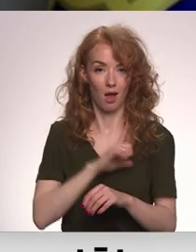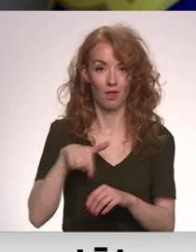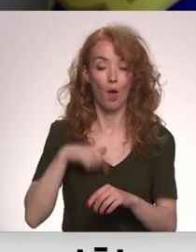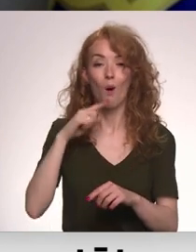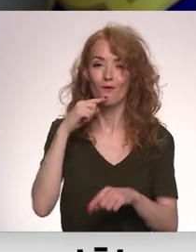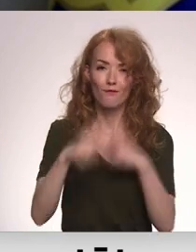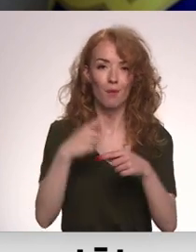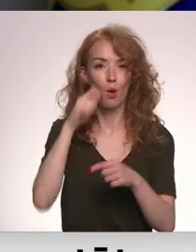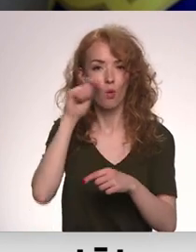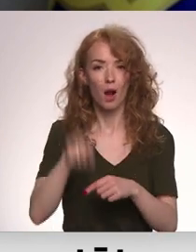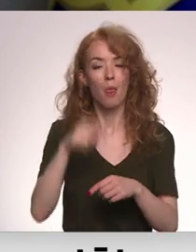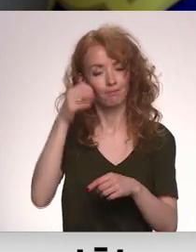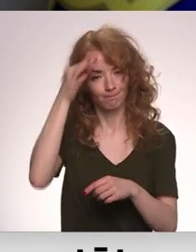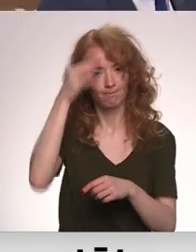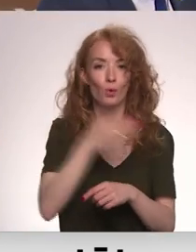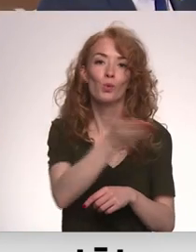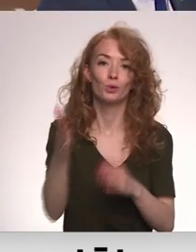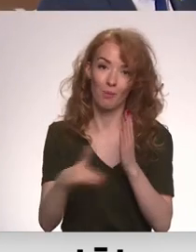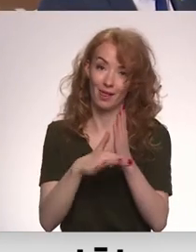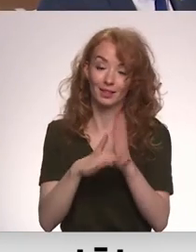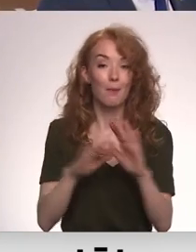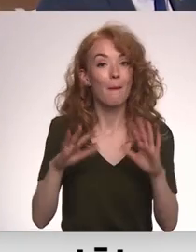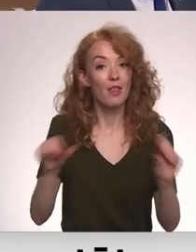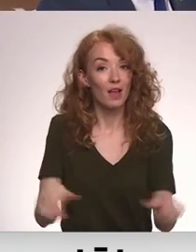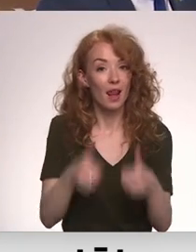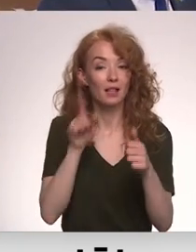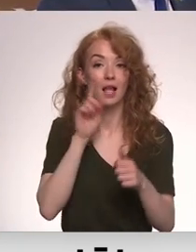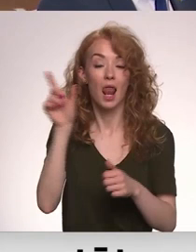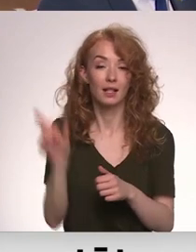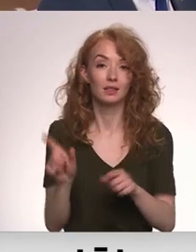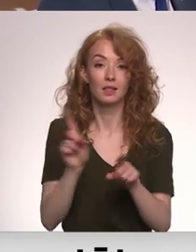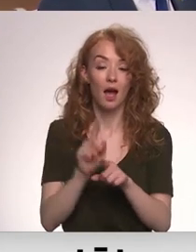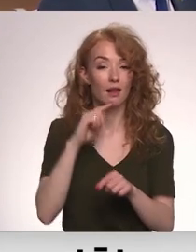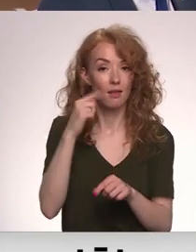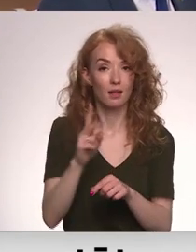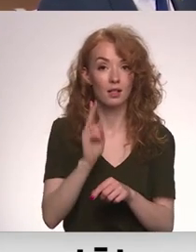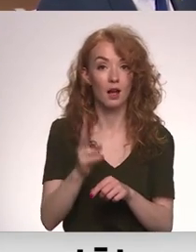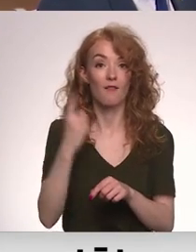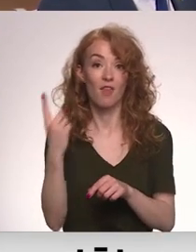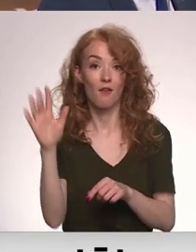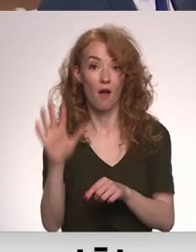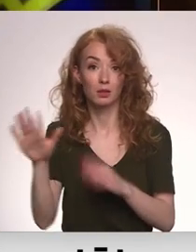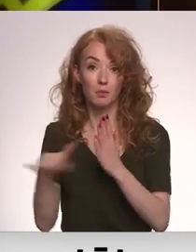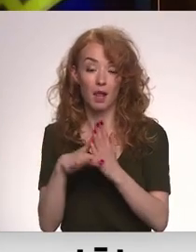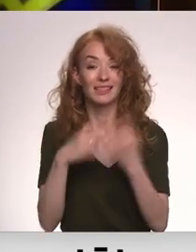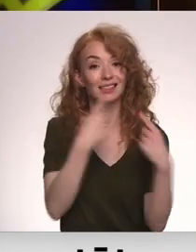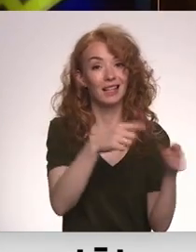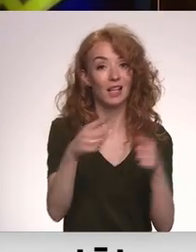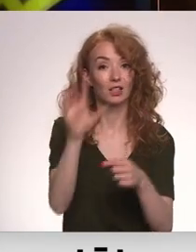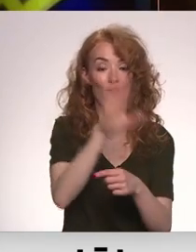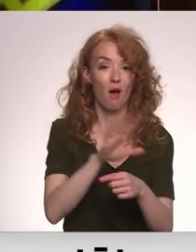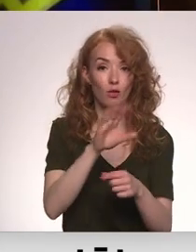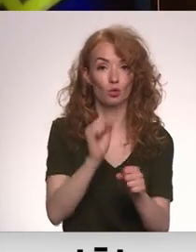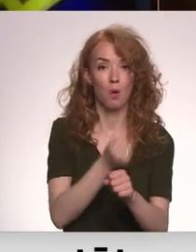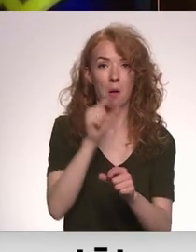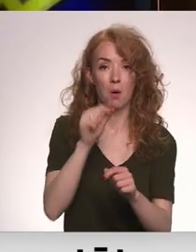vienmēr atcerēsies jūsu palīdzību. Vienlaikus Zelenskis vērs uzmanību, kamēr vienas valstis palīdz, citas, kas ir vareni subjekti,